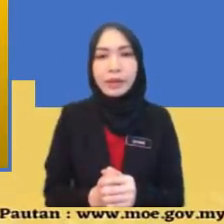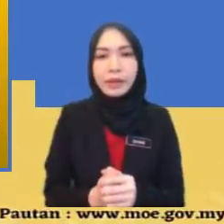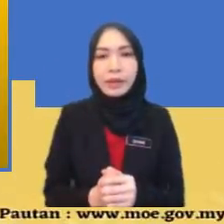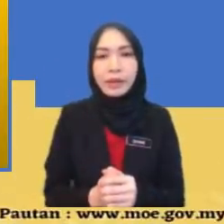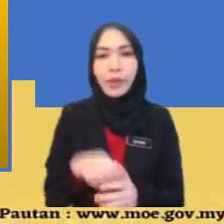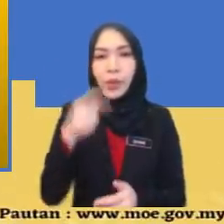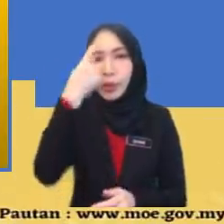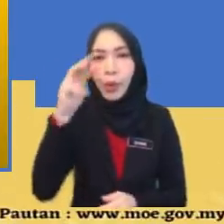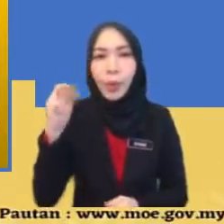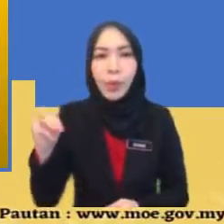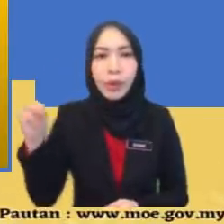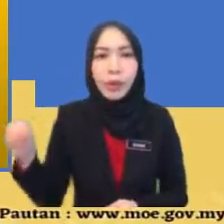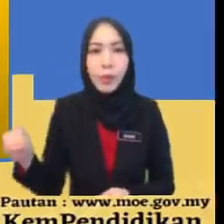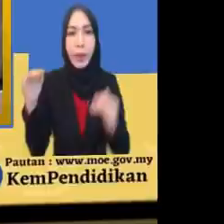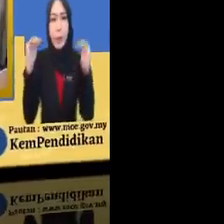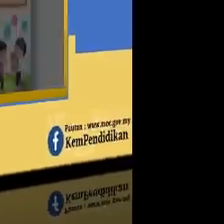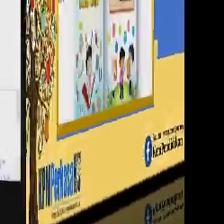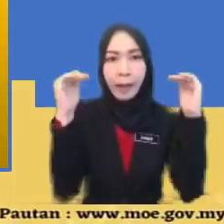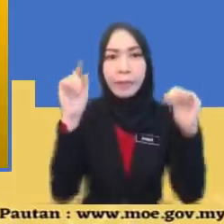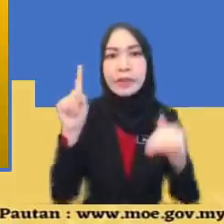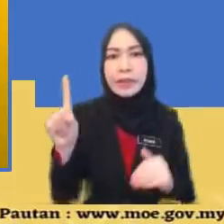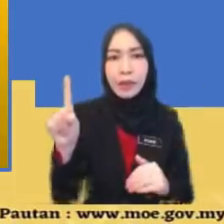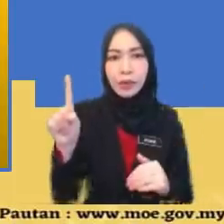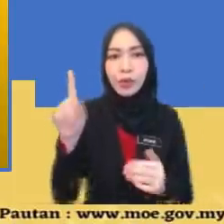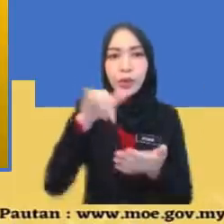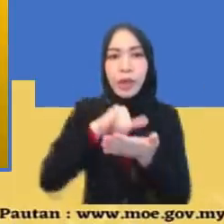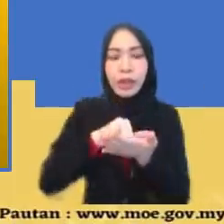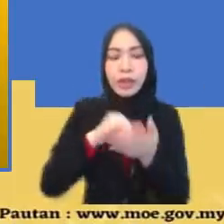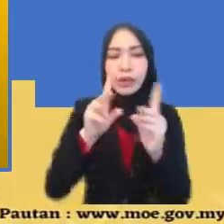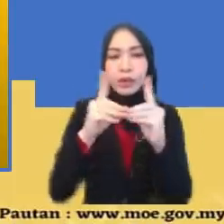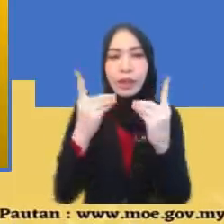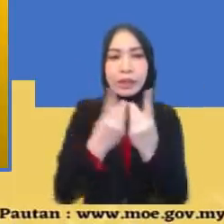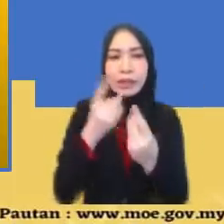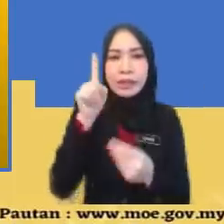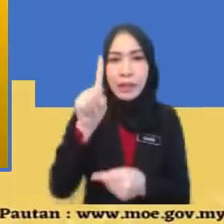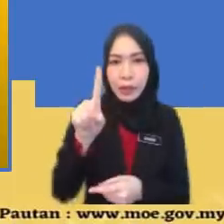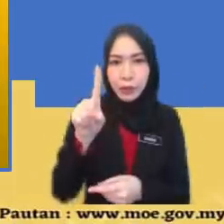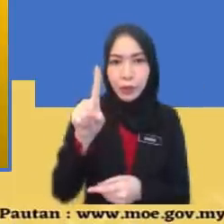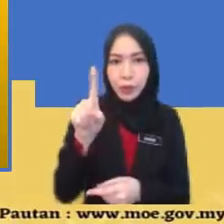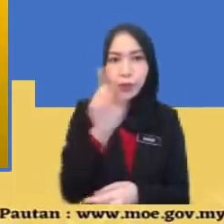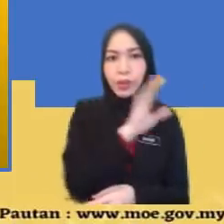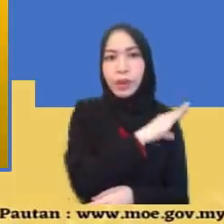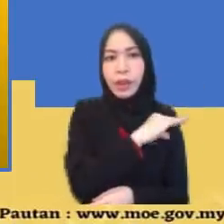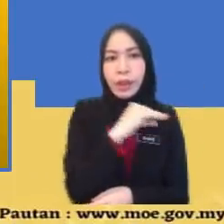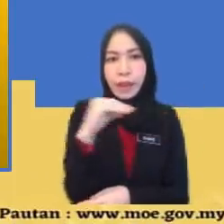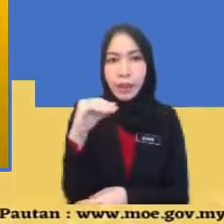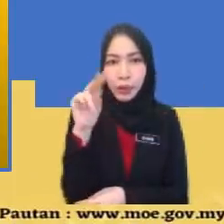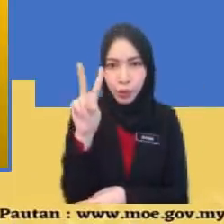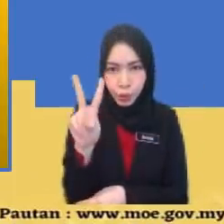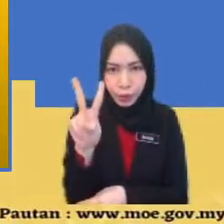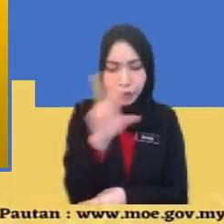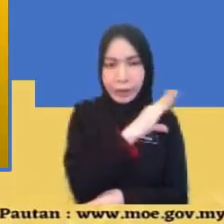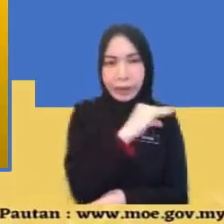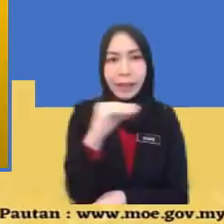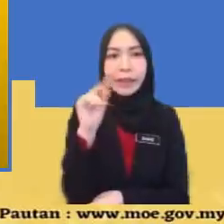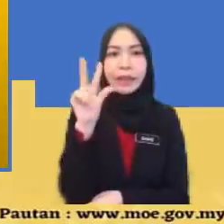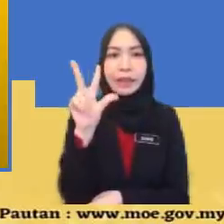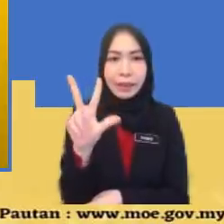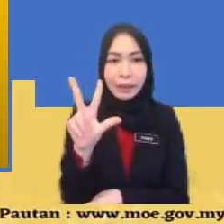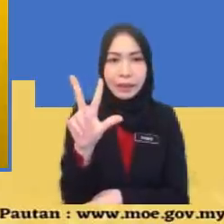yaitu untuk murid tahun satu tahun dulu dan tahun tiga khususnya kepada murid-murid yang belum